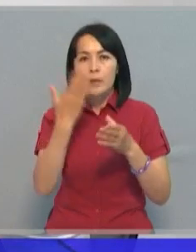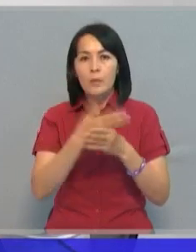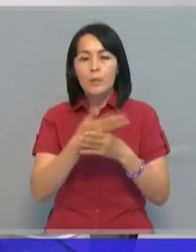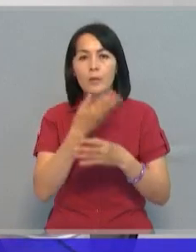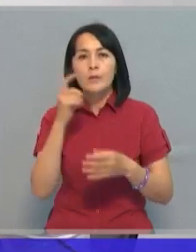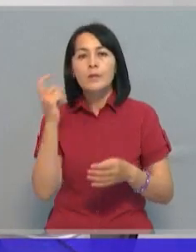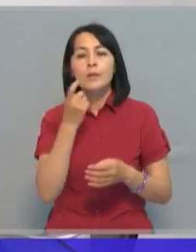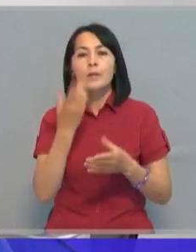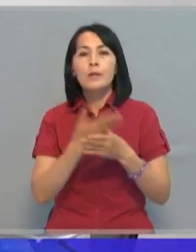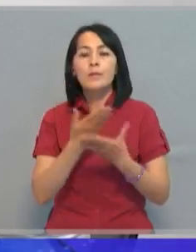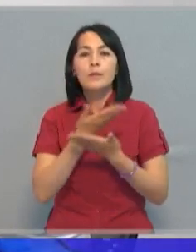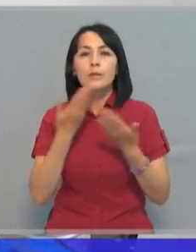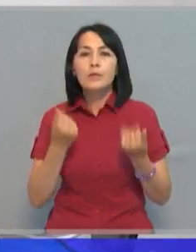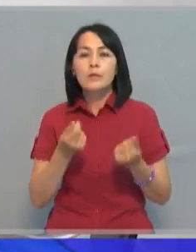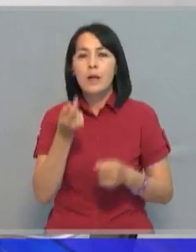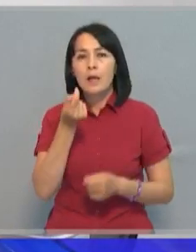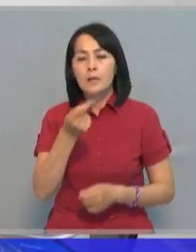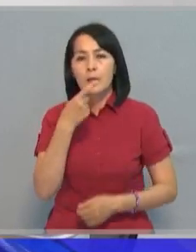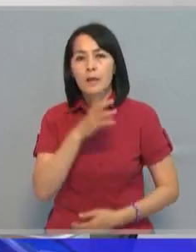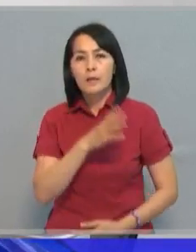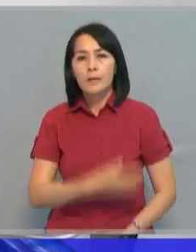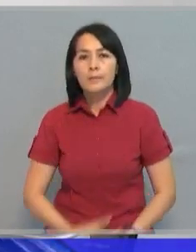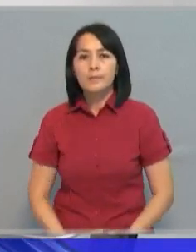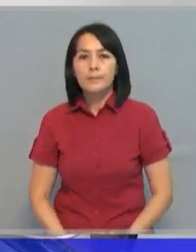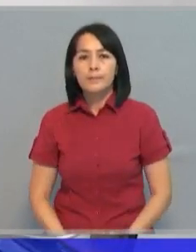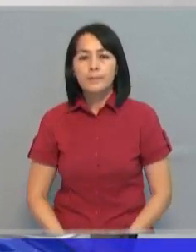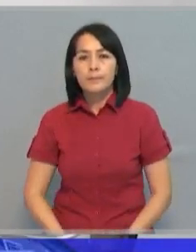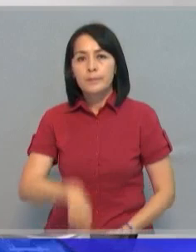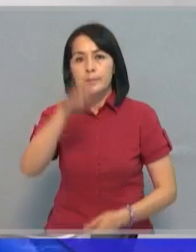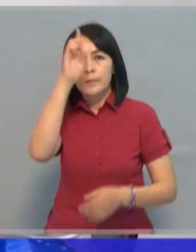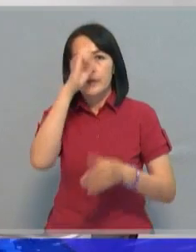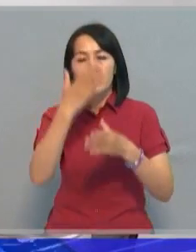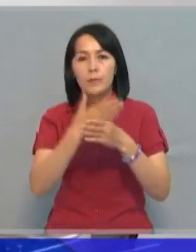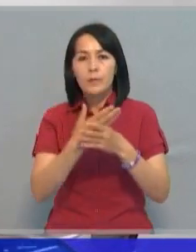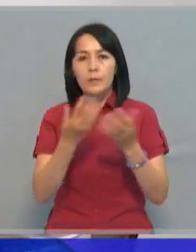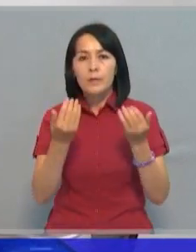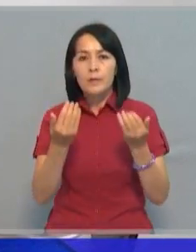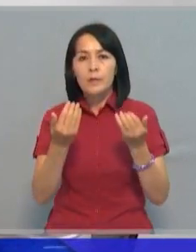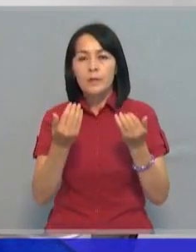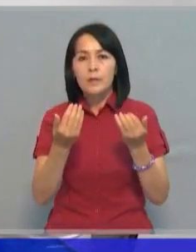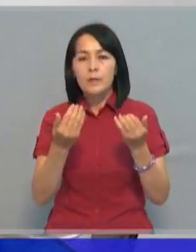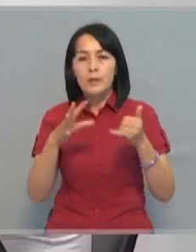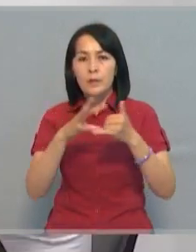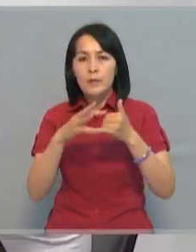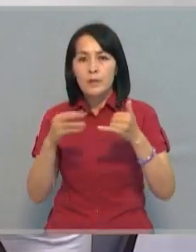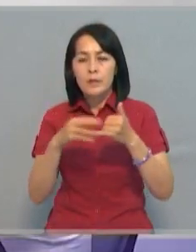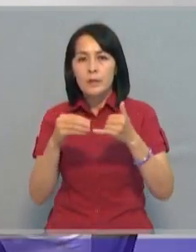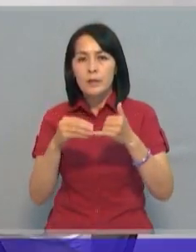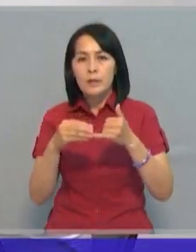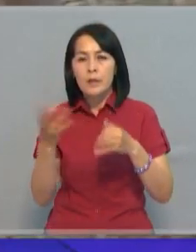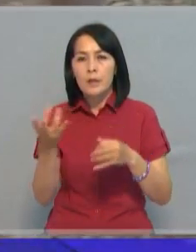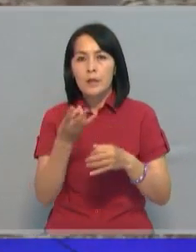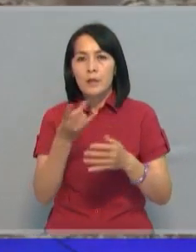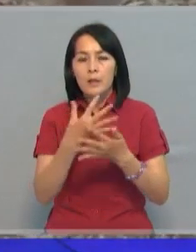көмек жоқ, қысқаша айтқанда. Мемлекеттік қолдау жөніндегі тыңайтқышына қолдау бар, басқа